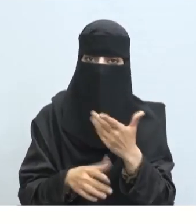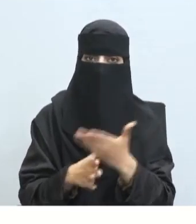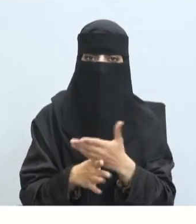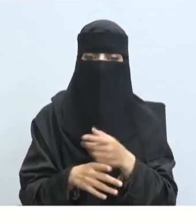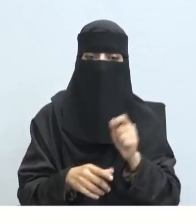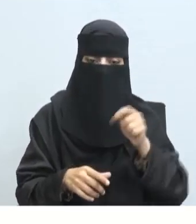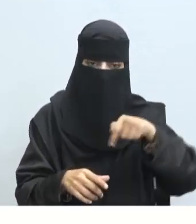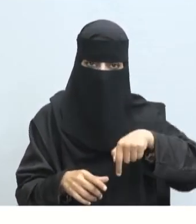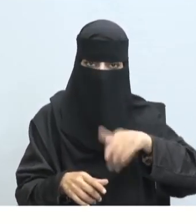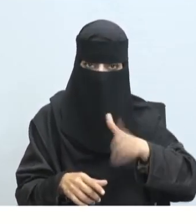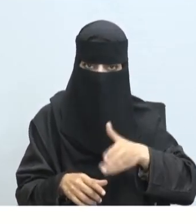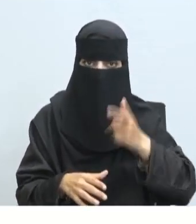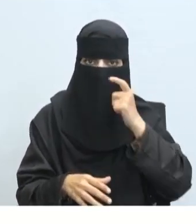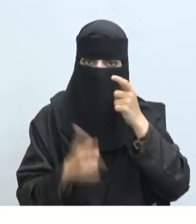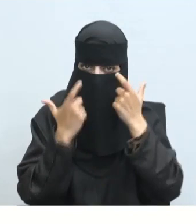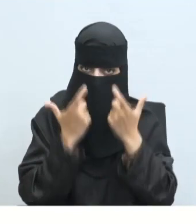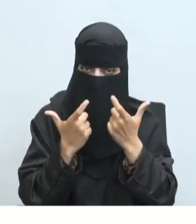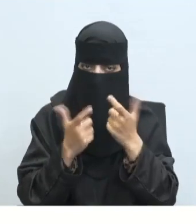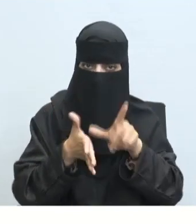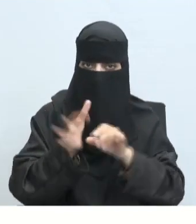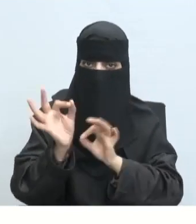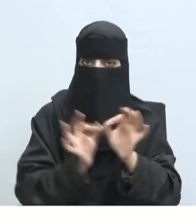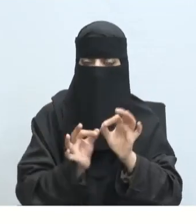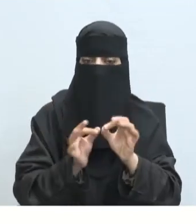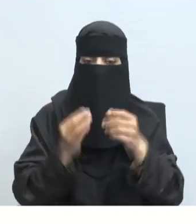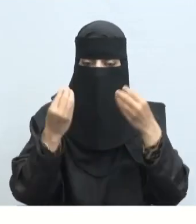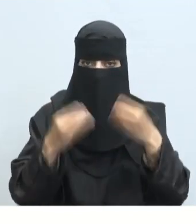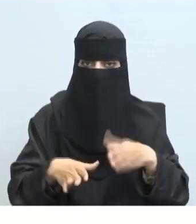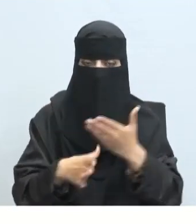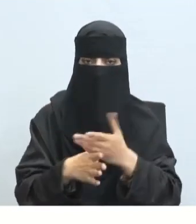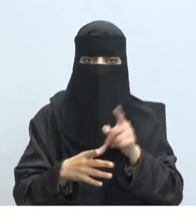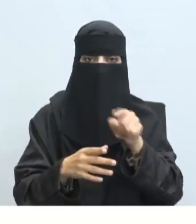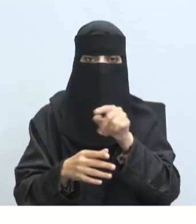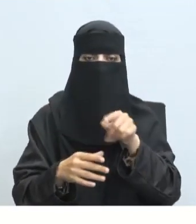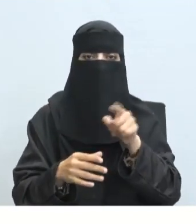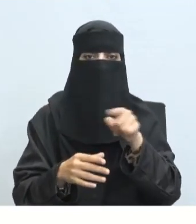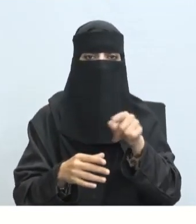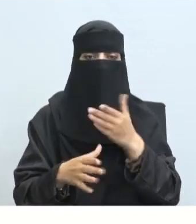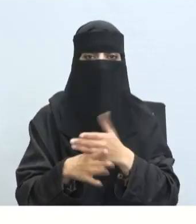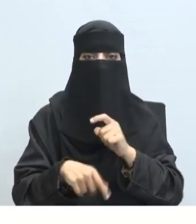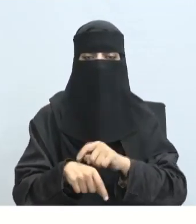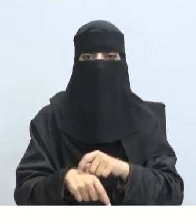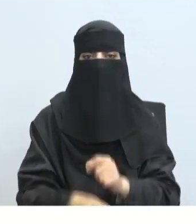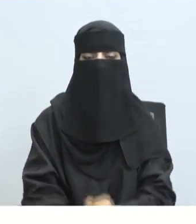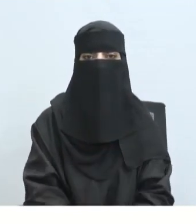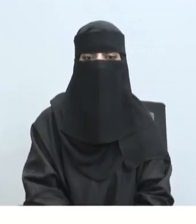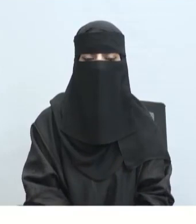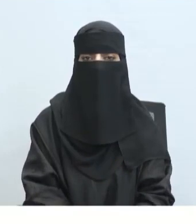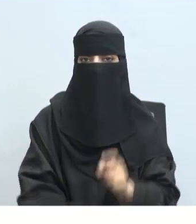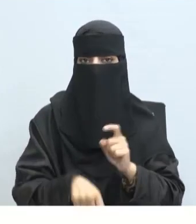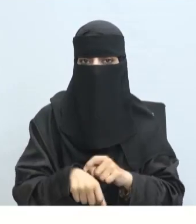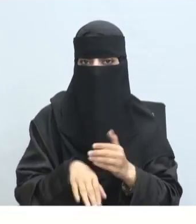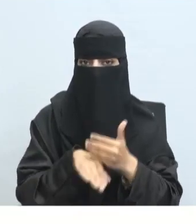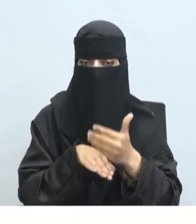او بشكل فوري وبالتالي يجب ان نراعي ونخطط لكي لا نقع في بعض الاخطاء فيما يتعلق في الوقت والوقت حينما